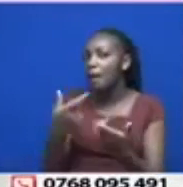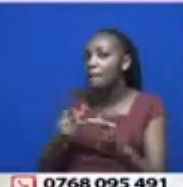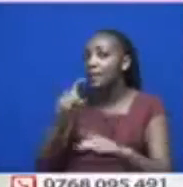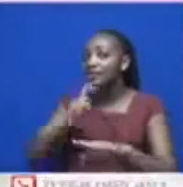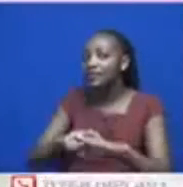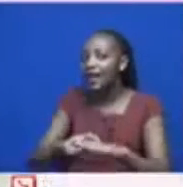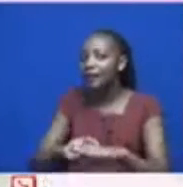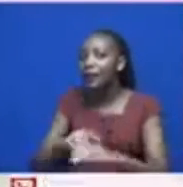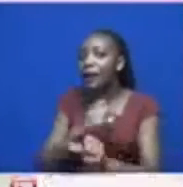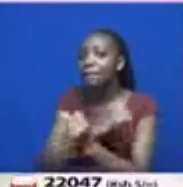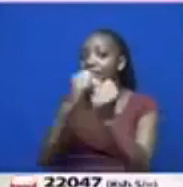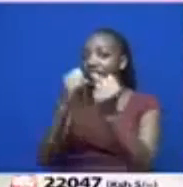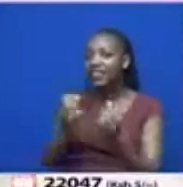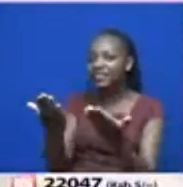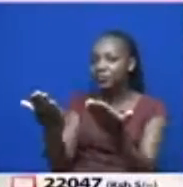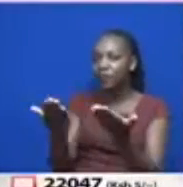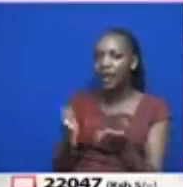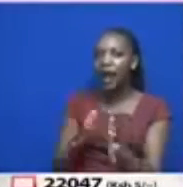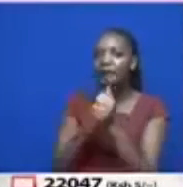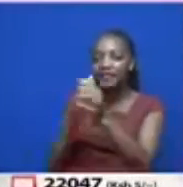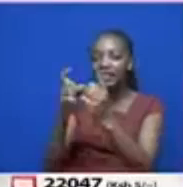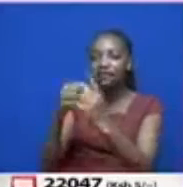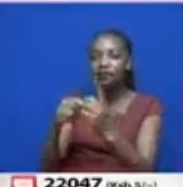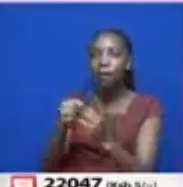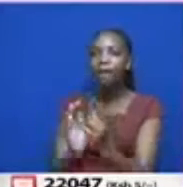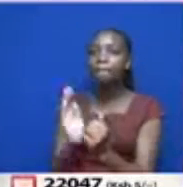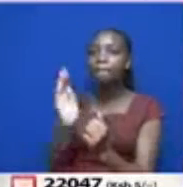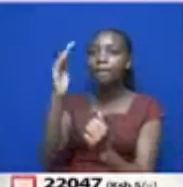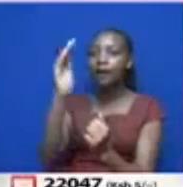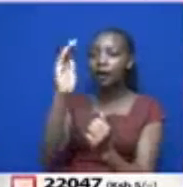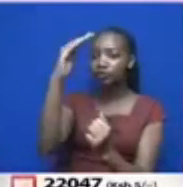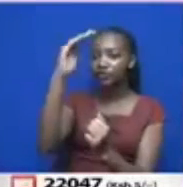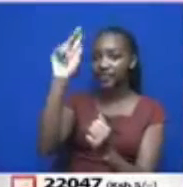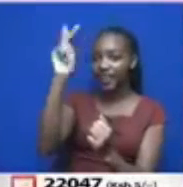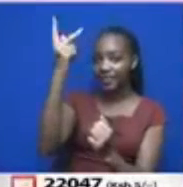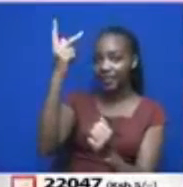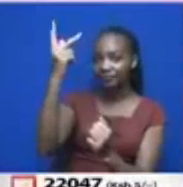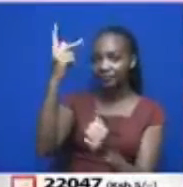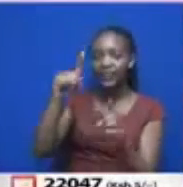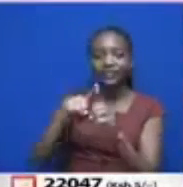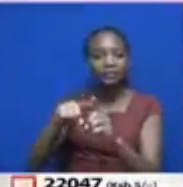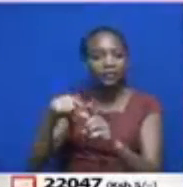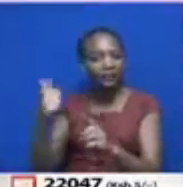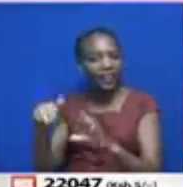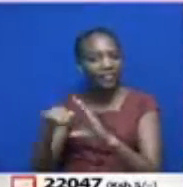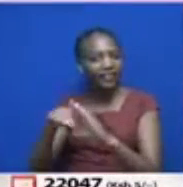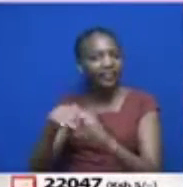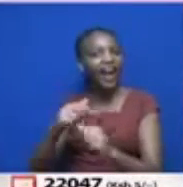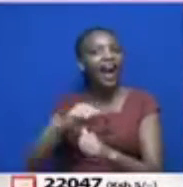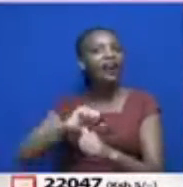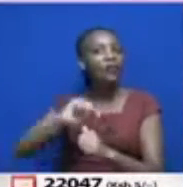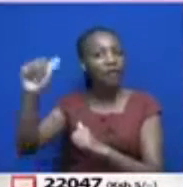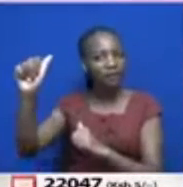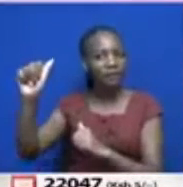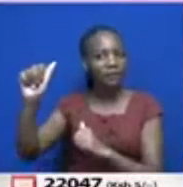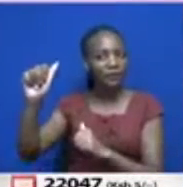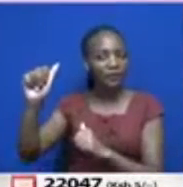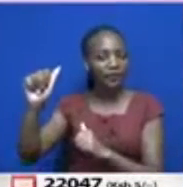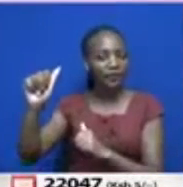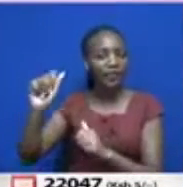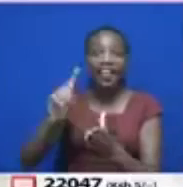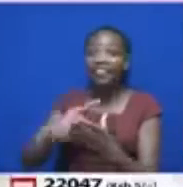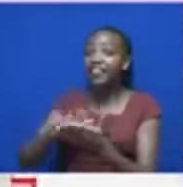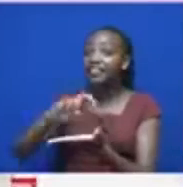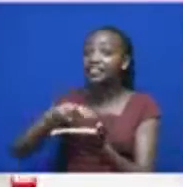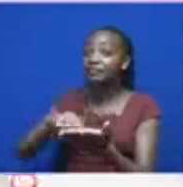wa Mlima Kenya na wale wajumbe wa Mlima Kenya walio nje ya Mlima Kenya, tunaita Kikuyu in diaspora.